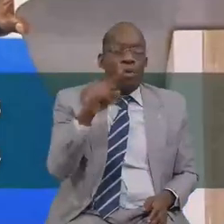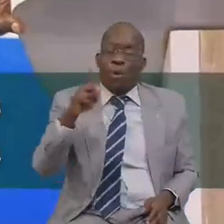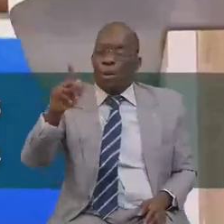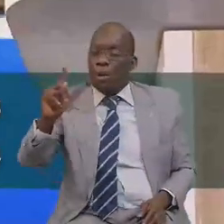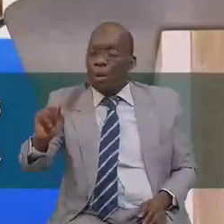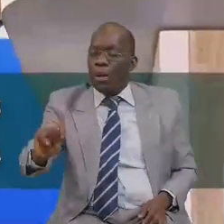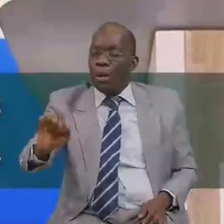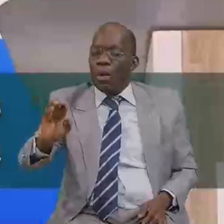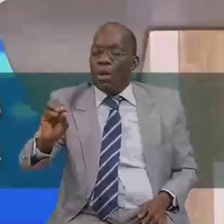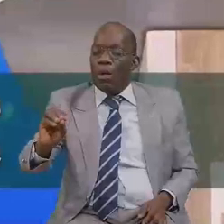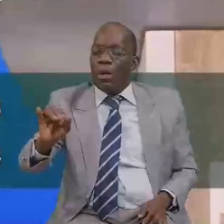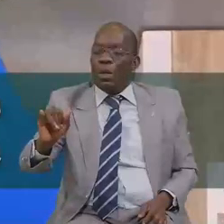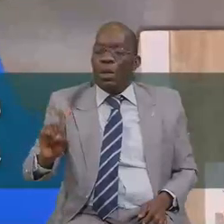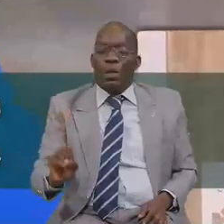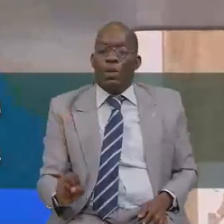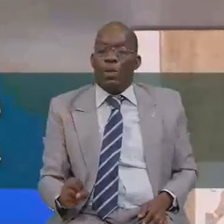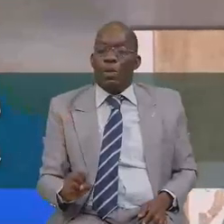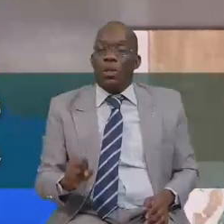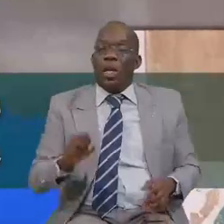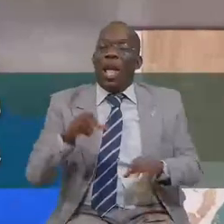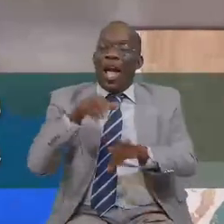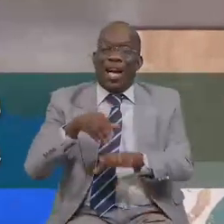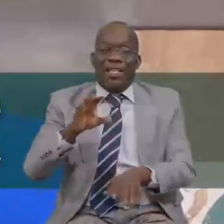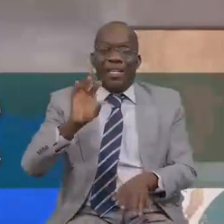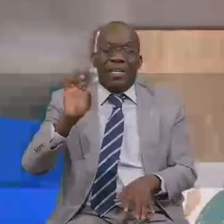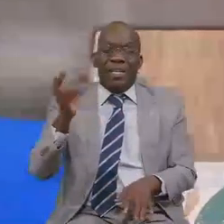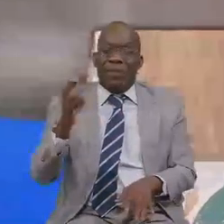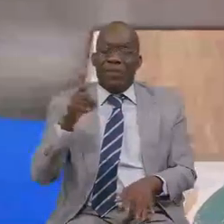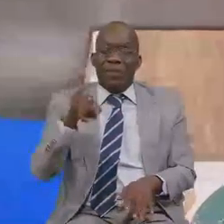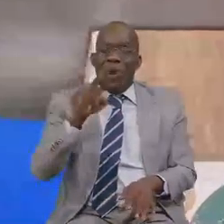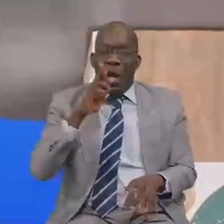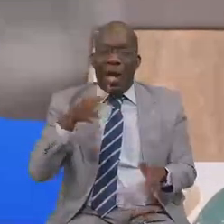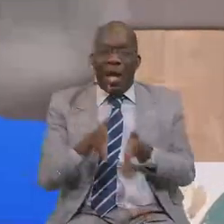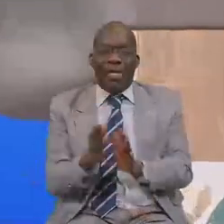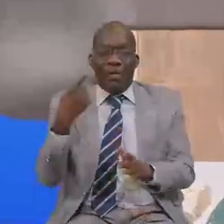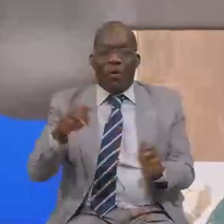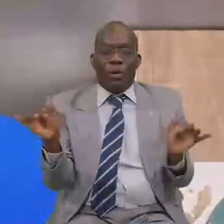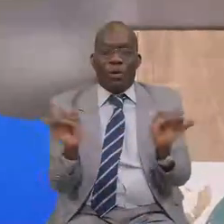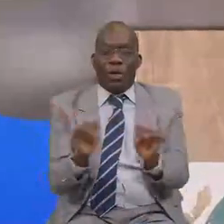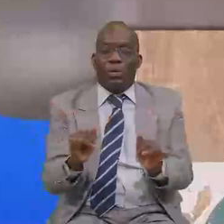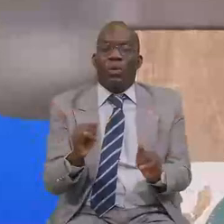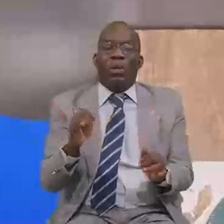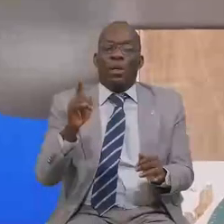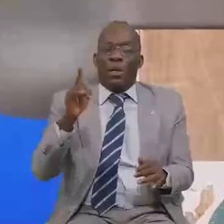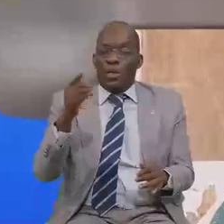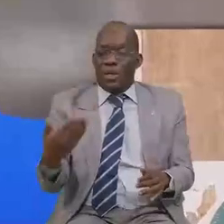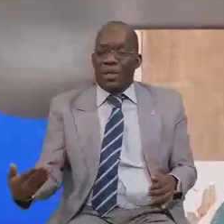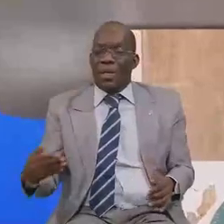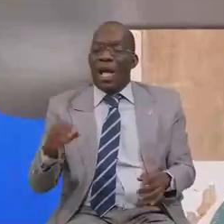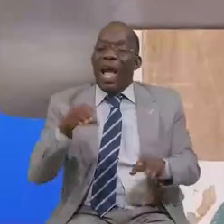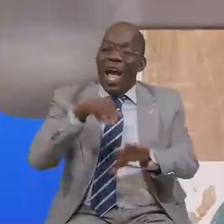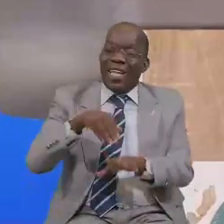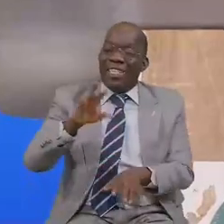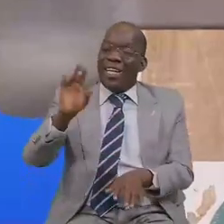7 ans, je demande les mêmes jouets. Tu as 17 ans et tu demandes